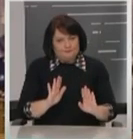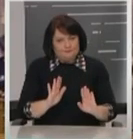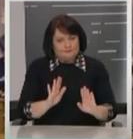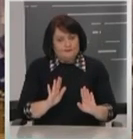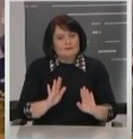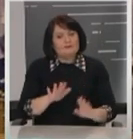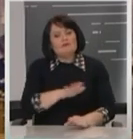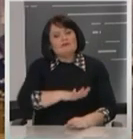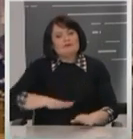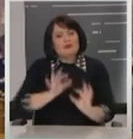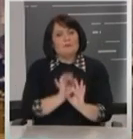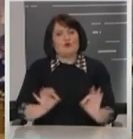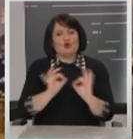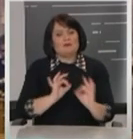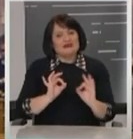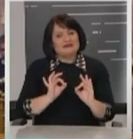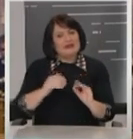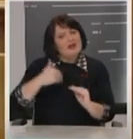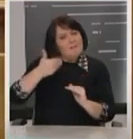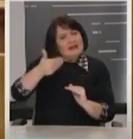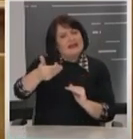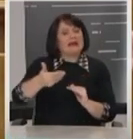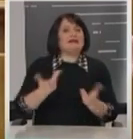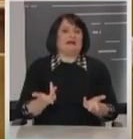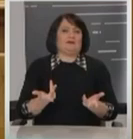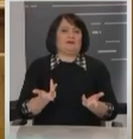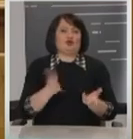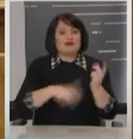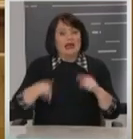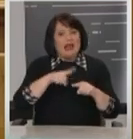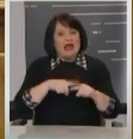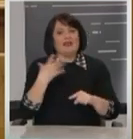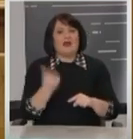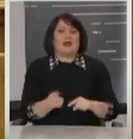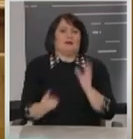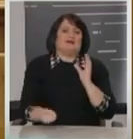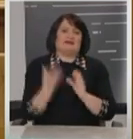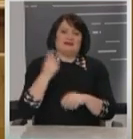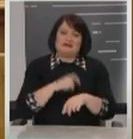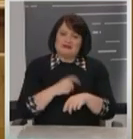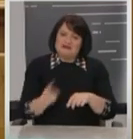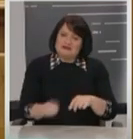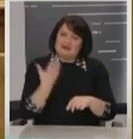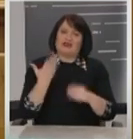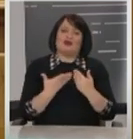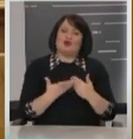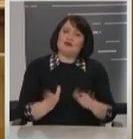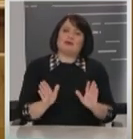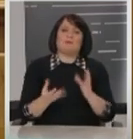το κατάλληλο έδαφος για την επόμενη μέρα. Για να αποκτήσει η Ελλάδα μια σύγχρονη, εξωστρεφή